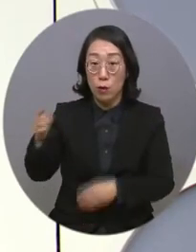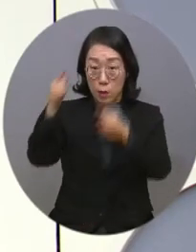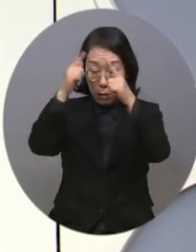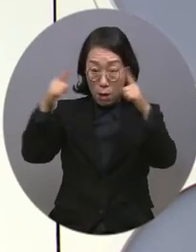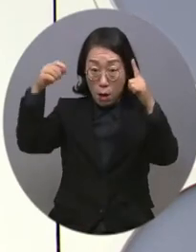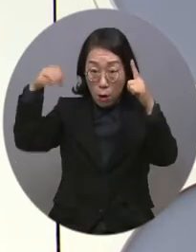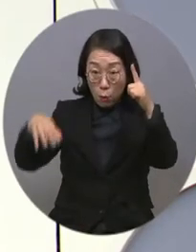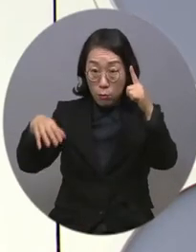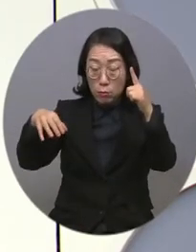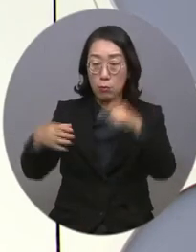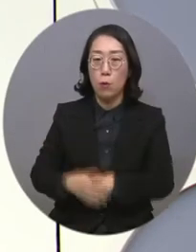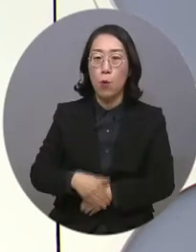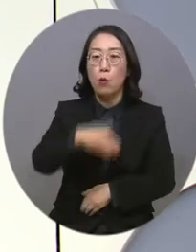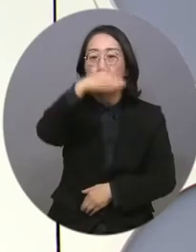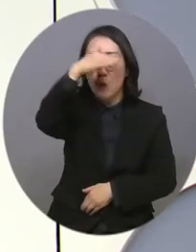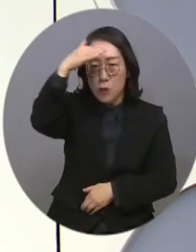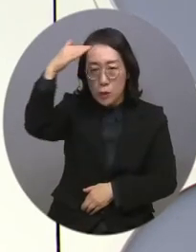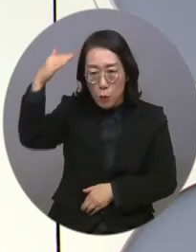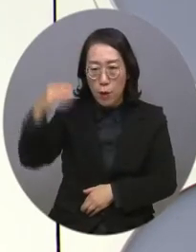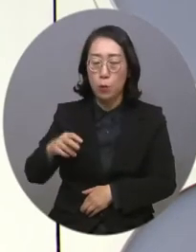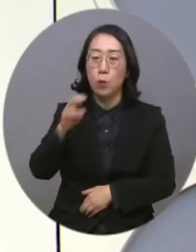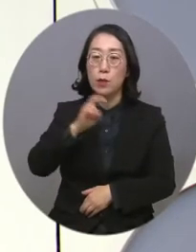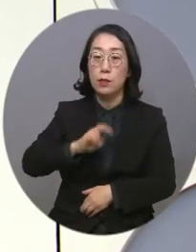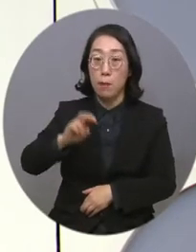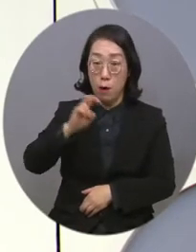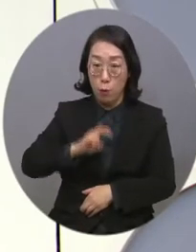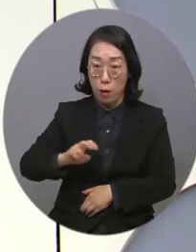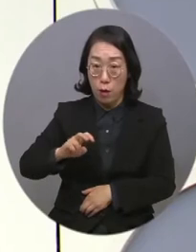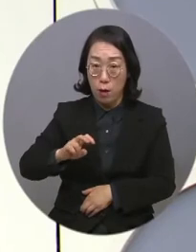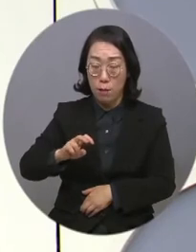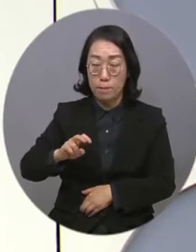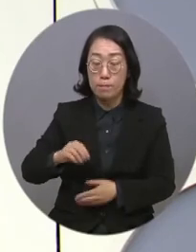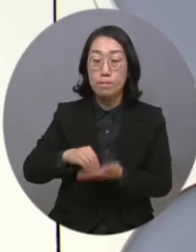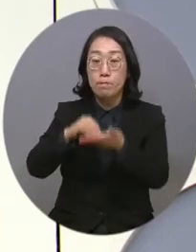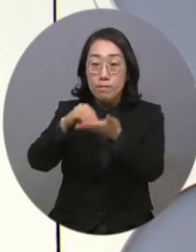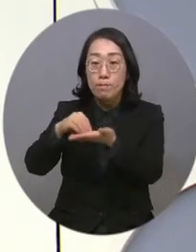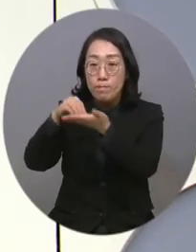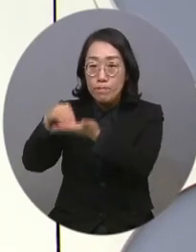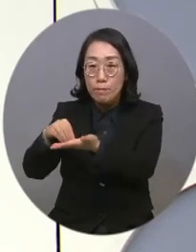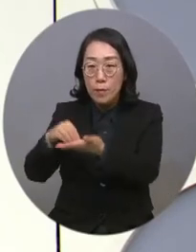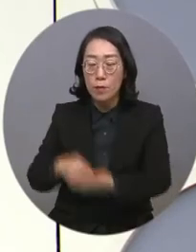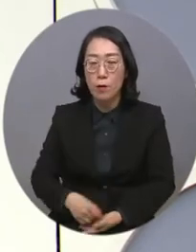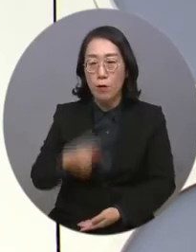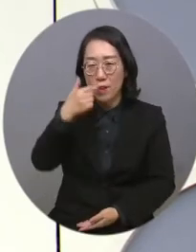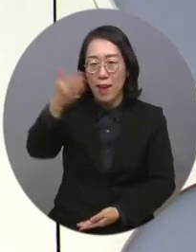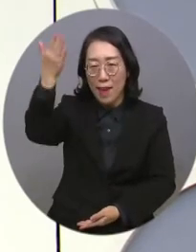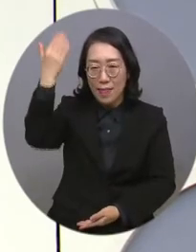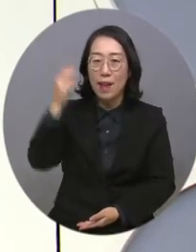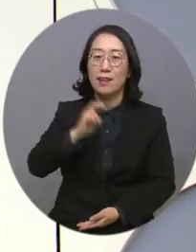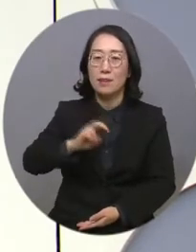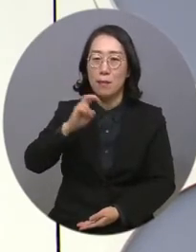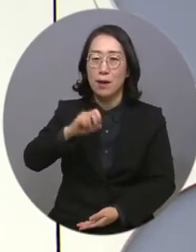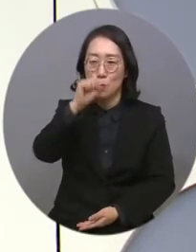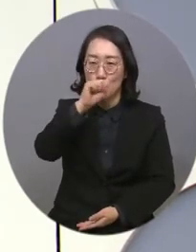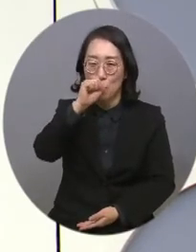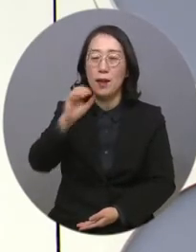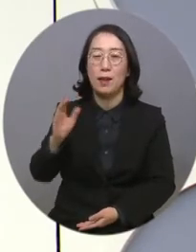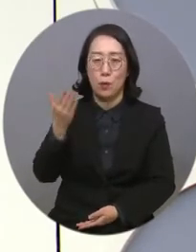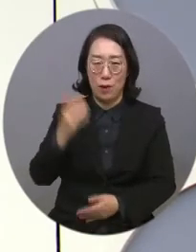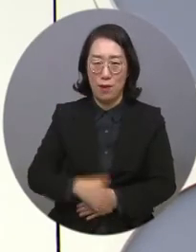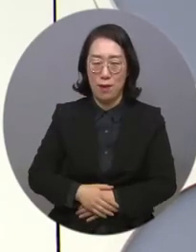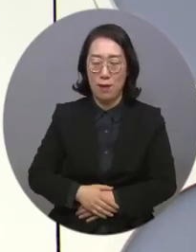접할 수 있고 또 전시회라든가 음악회 가게 돼서 나도 모르게 그냥 그 고전 음악을 좋아하게 됐습니다. 물론 이제 대학교 다닐 때도